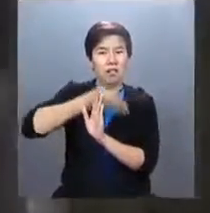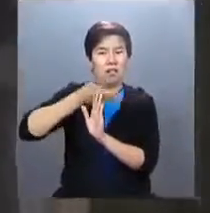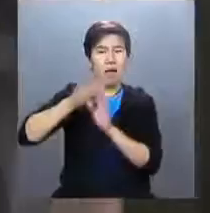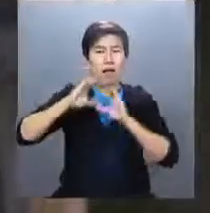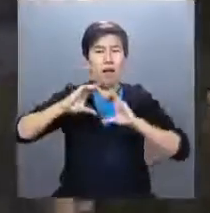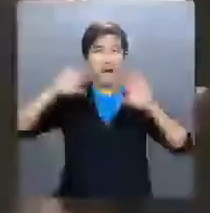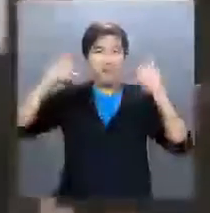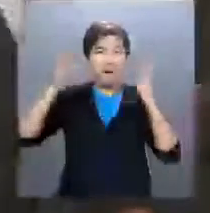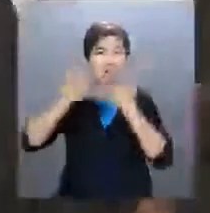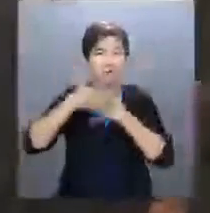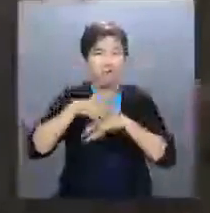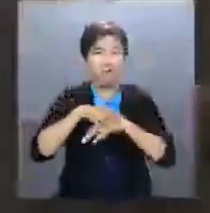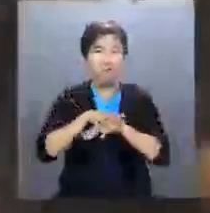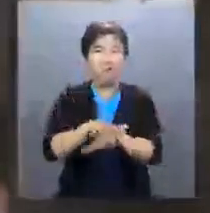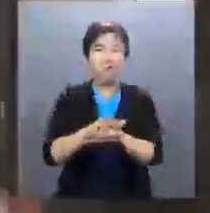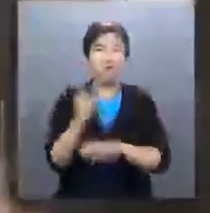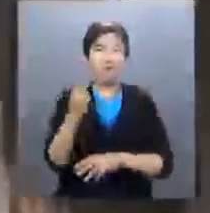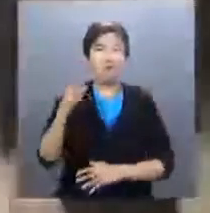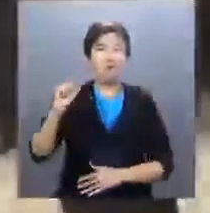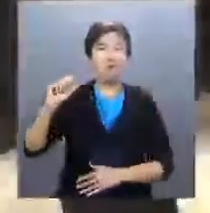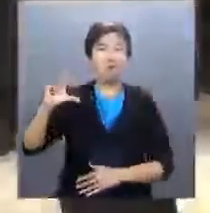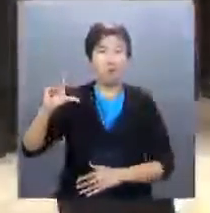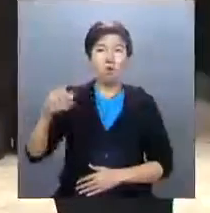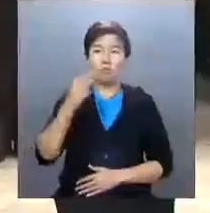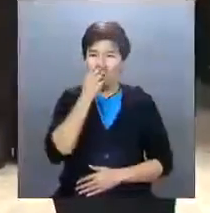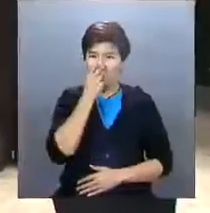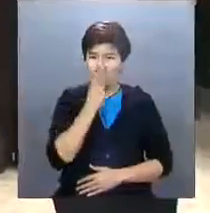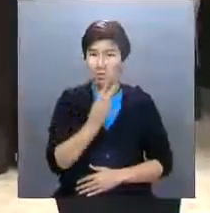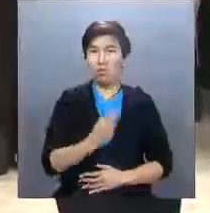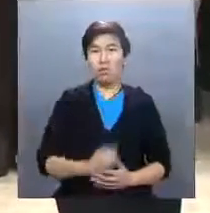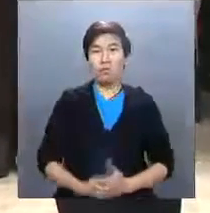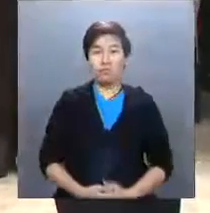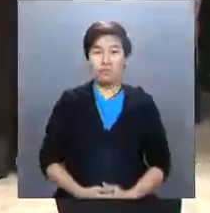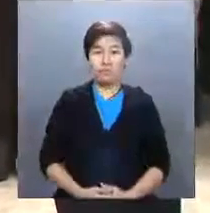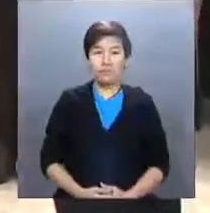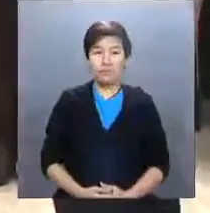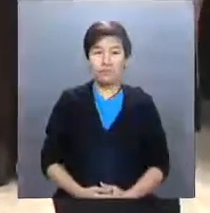ลและคสช.ดวงทิพย์เยี่ยมภพไทย PBS รายงาน